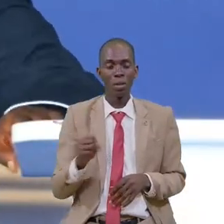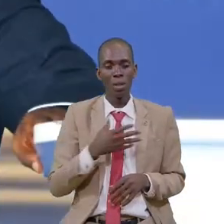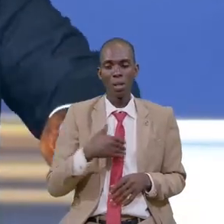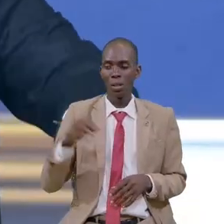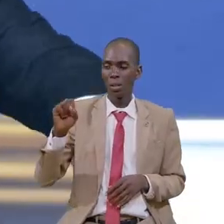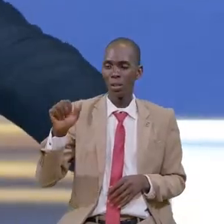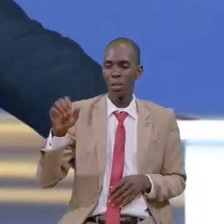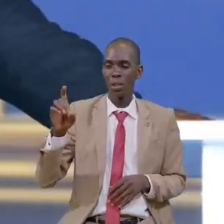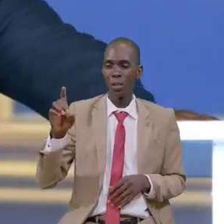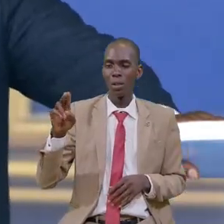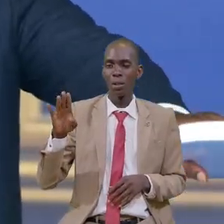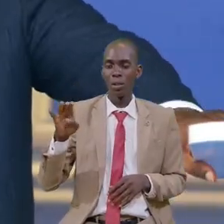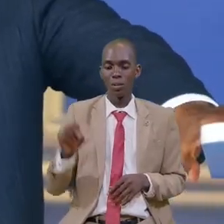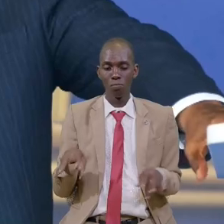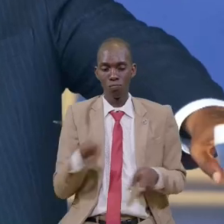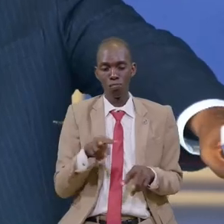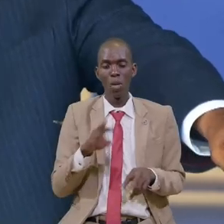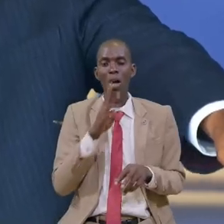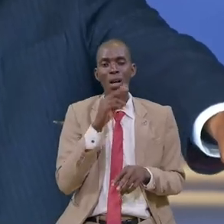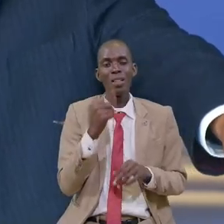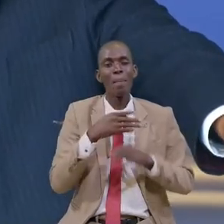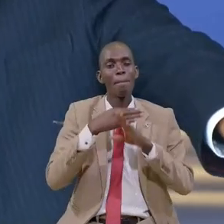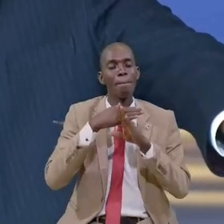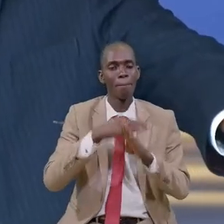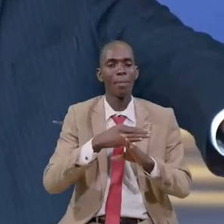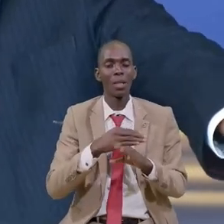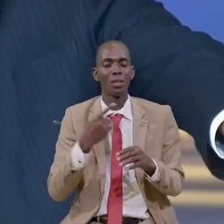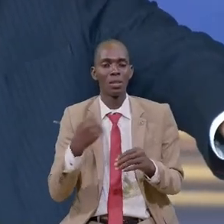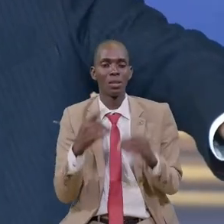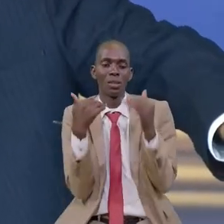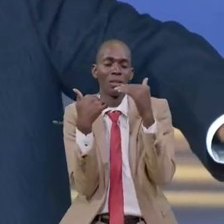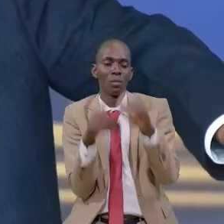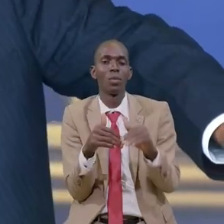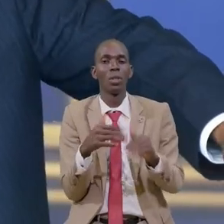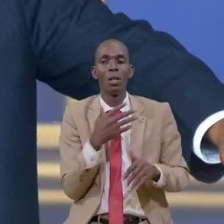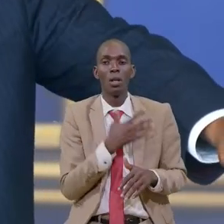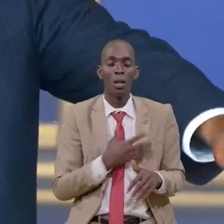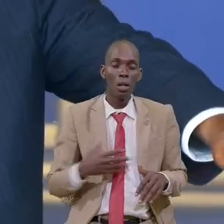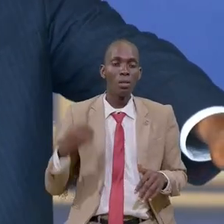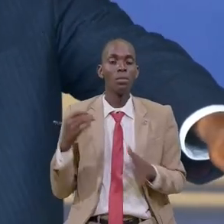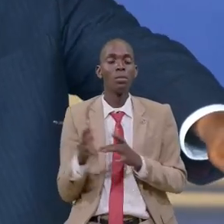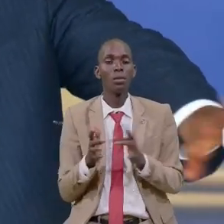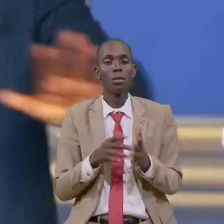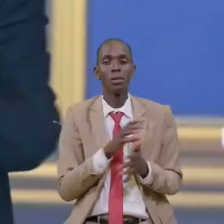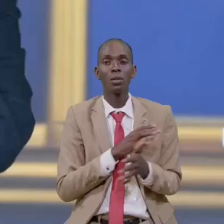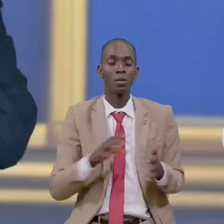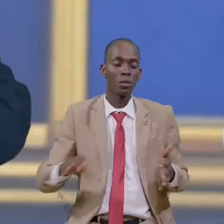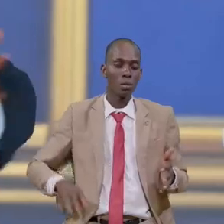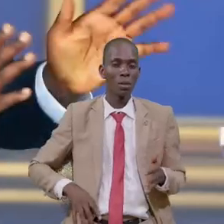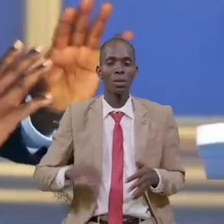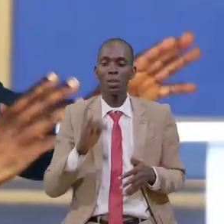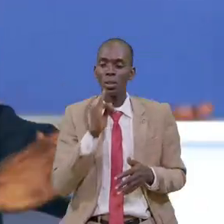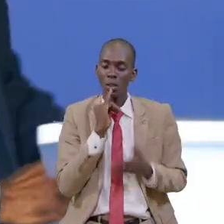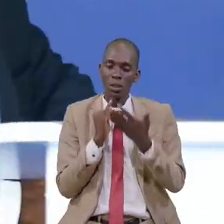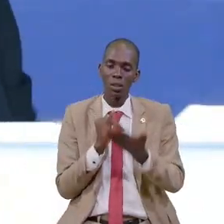est venu et il a commencé à annoncer qu'il y a un seul chemin. Et voici c'est Jésus le Seigneur et le Sauveur.